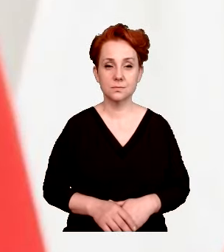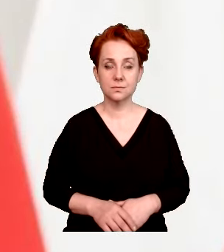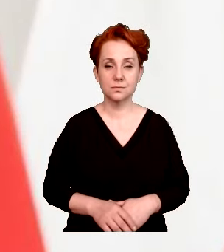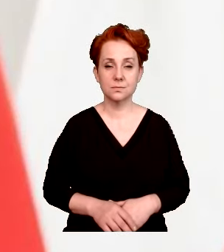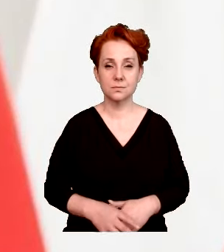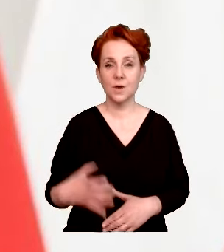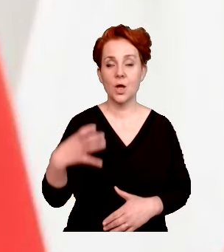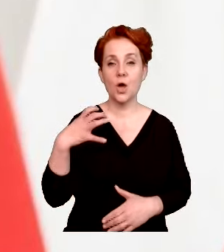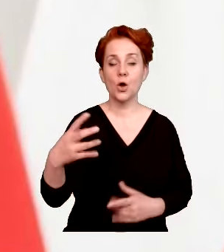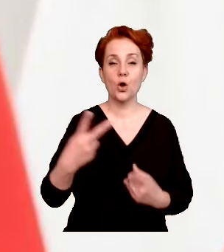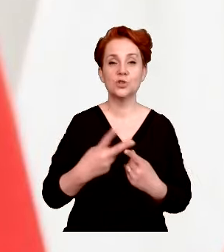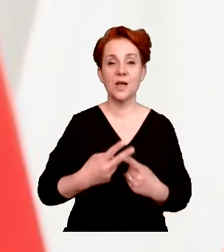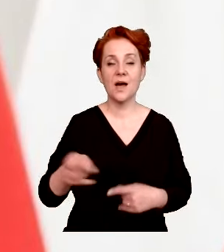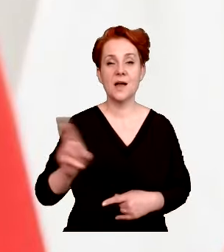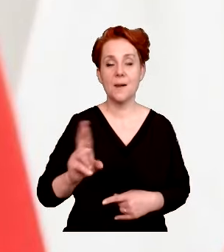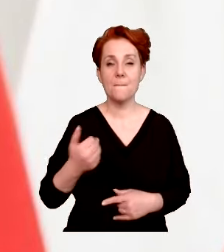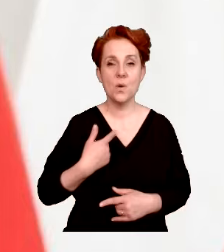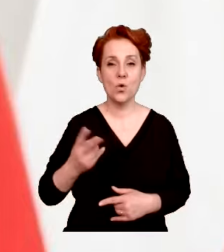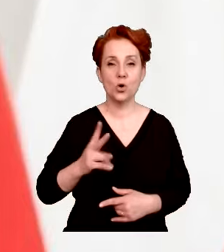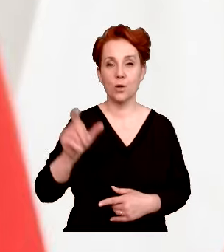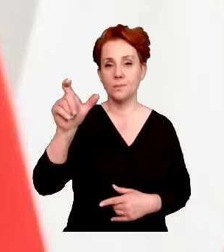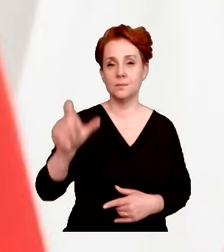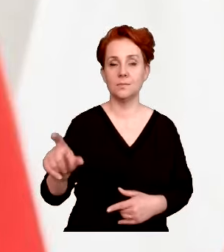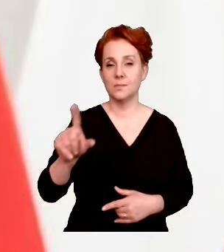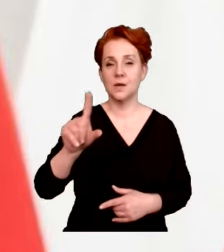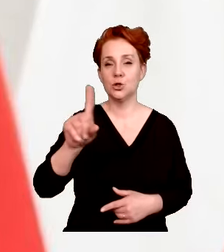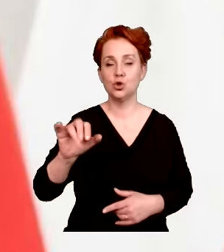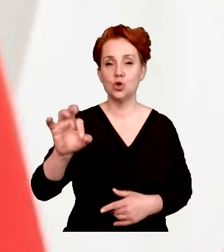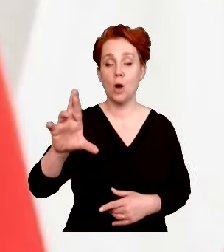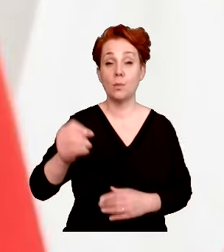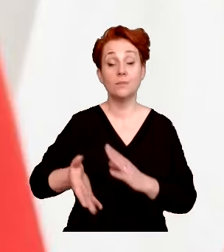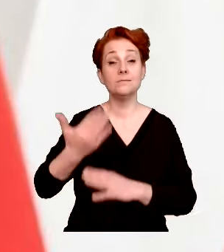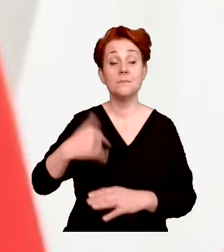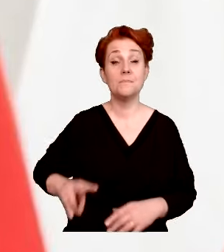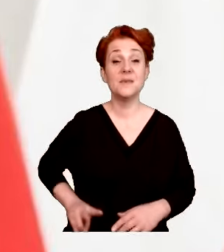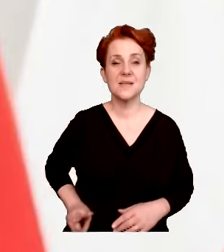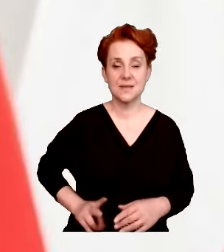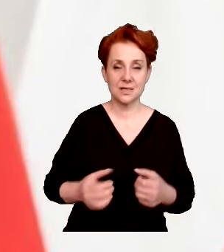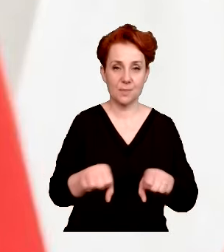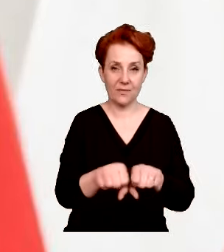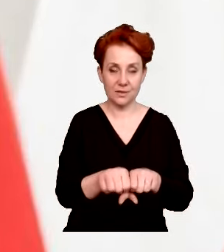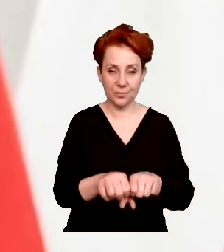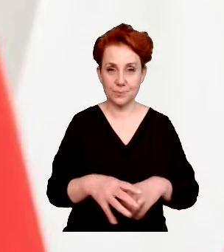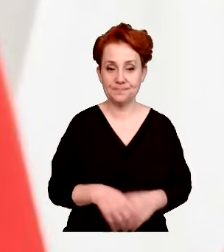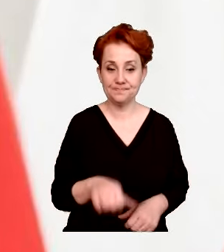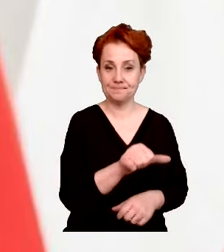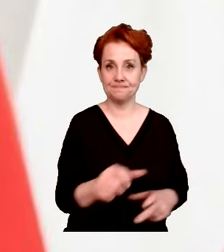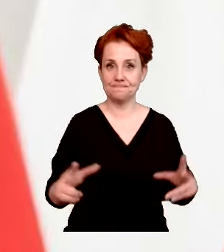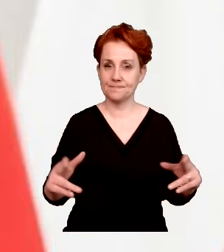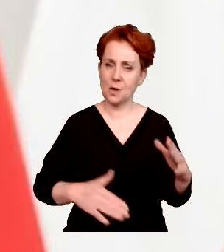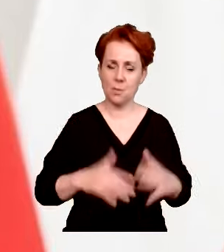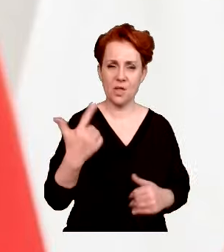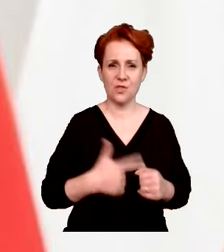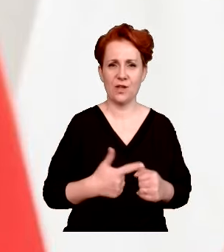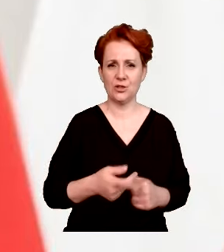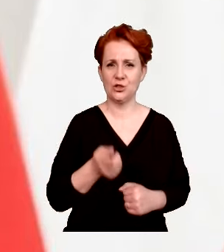Gościem telewizji Republika był Zbigniew Ziobro, były minister sprawiedliwości. W tym tygodniu przez ponad 20 godzin